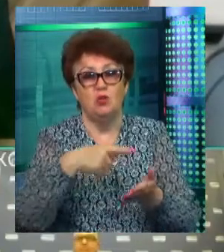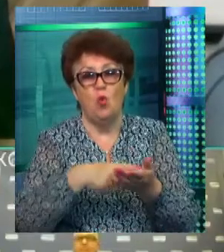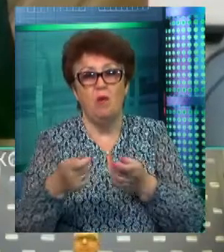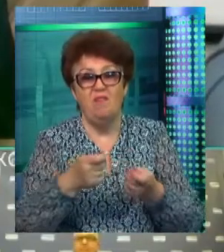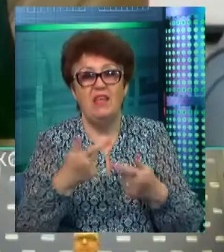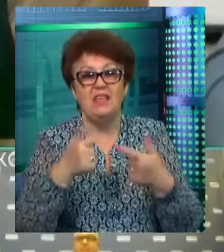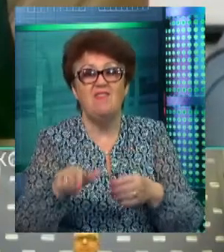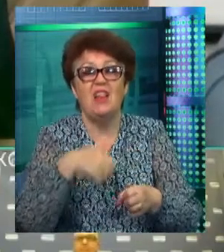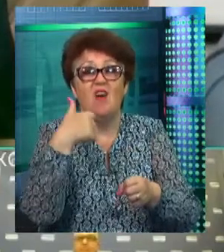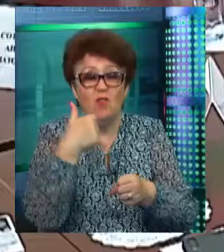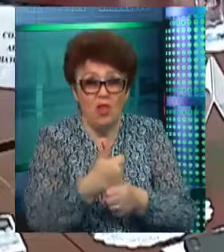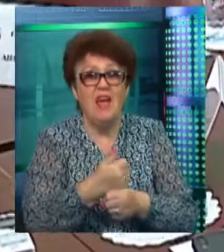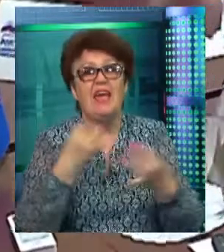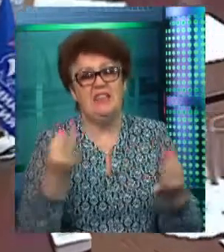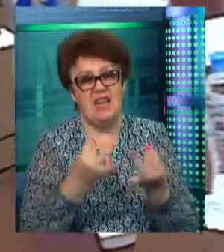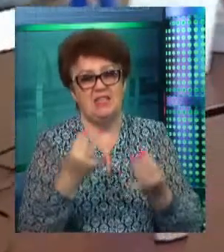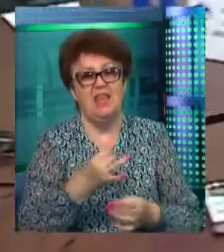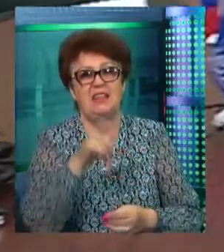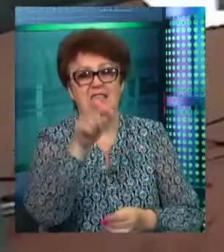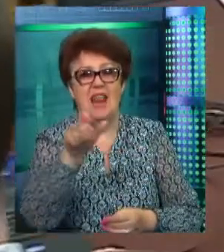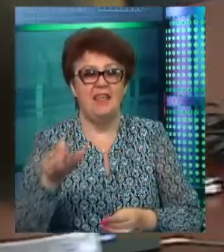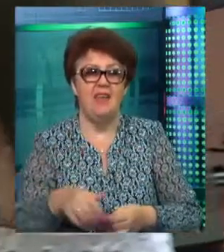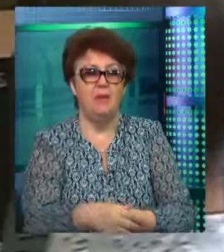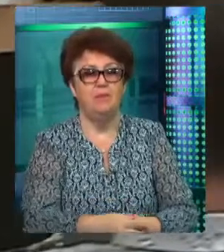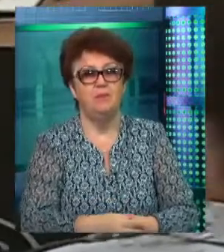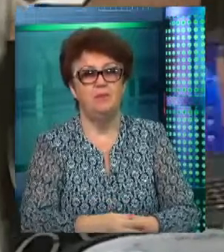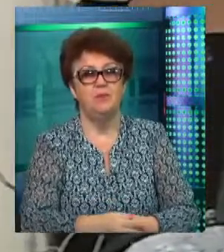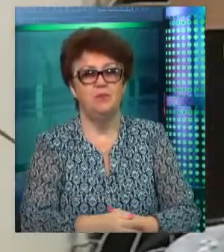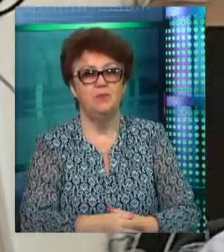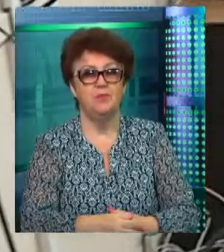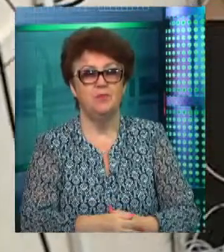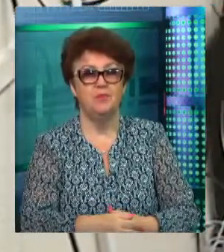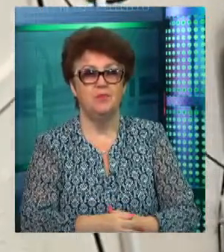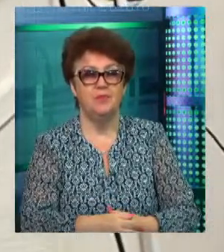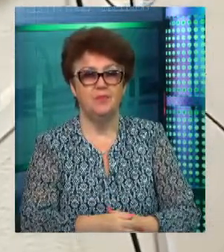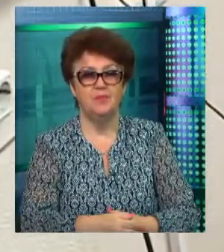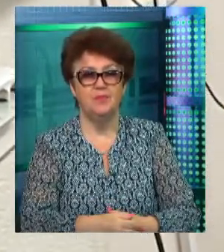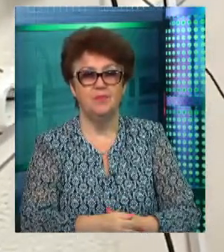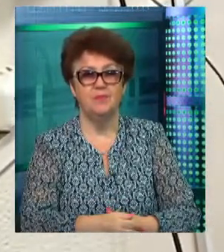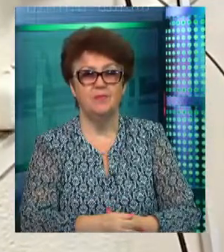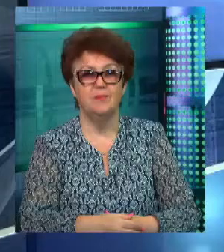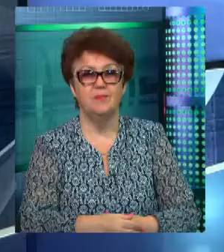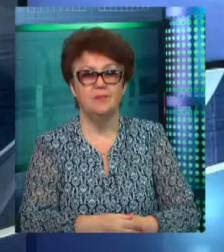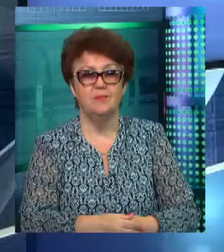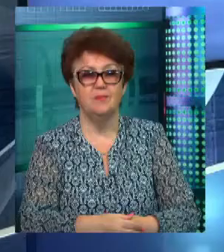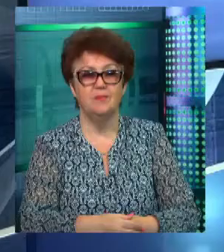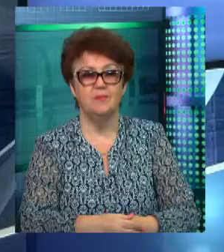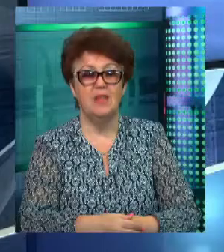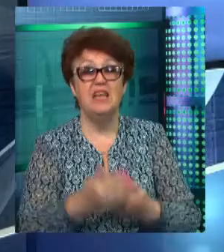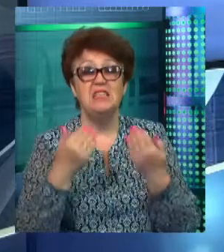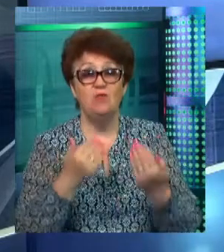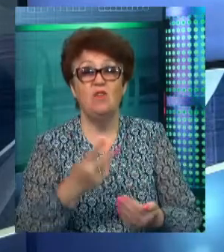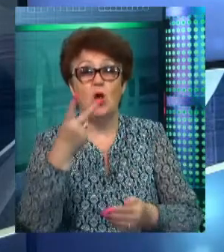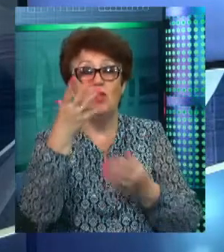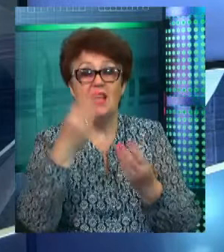где во главе угла интересы населения андрей мы можем максим кузнецов анатолий чекрыгин событие брянск сегодня